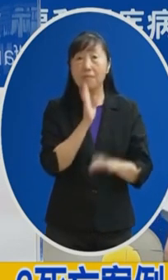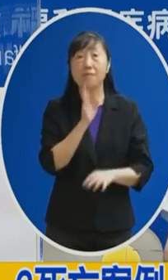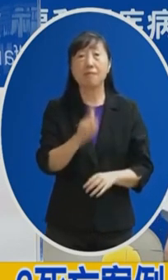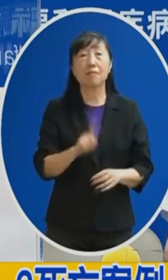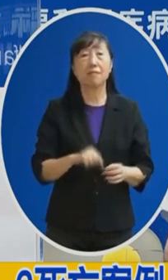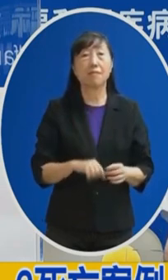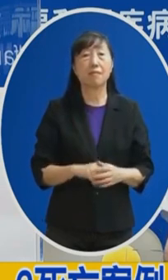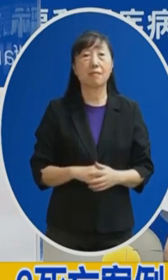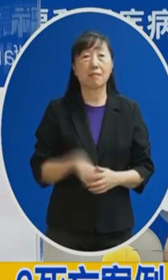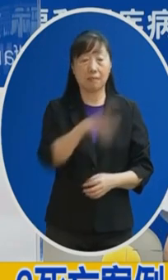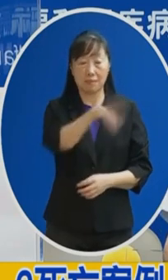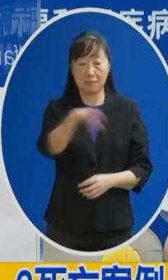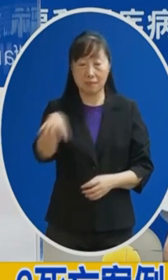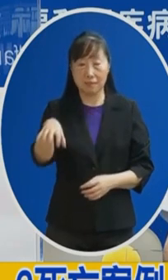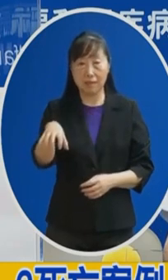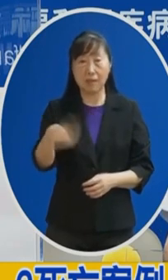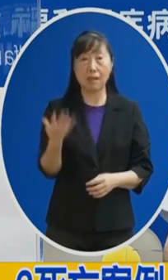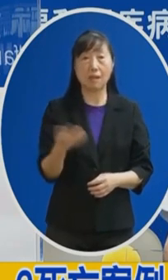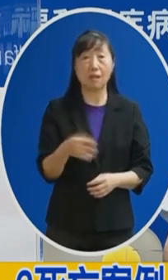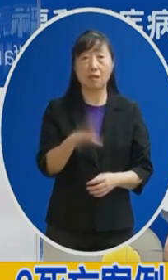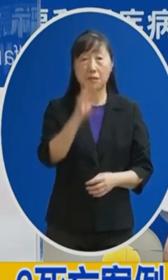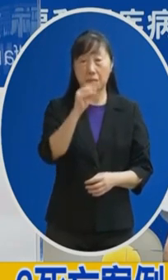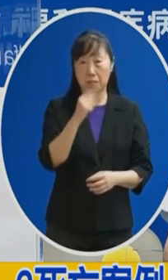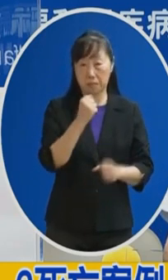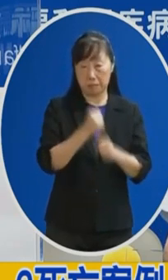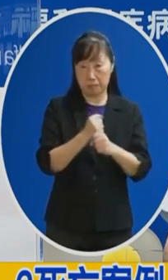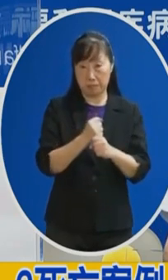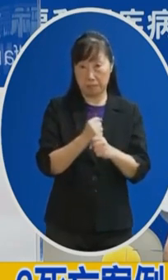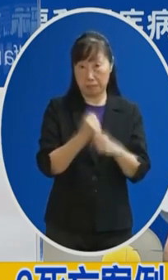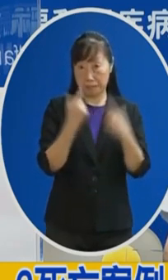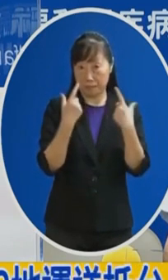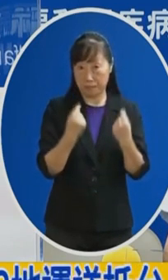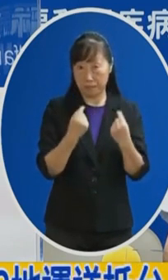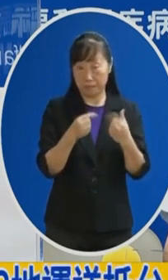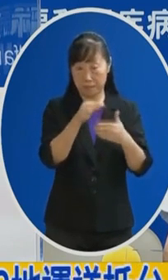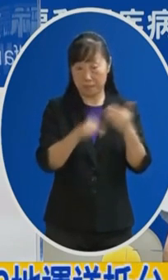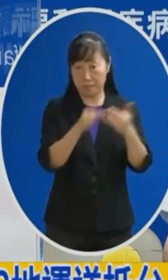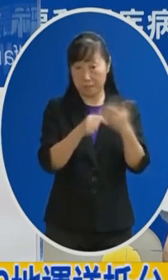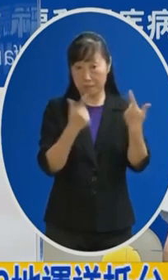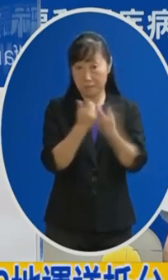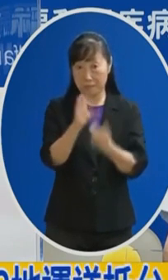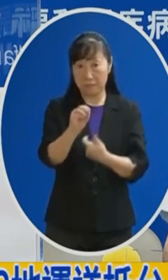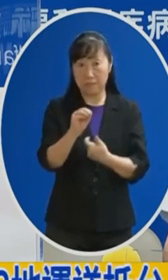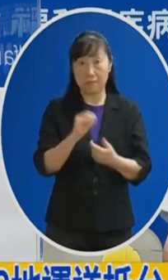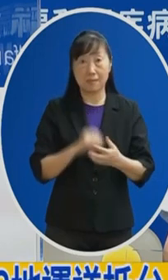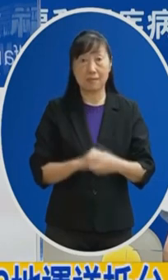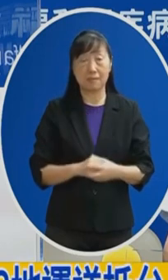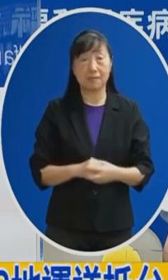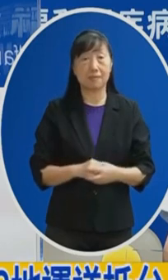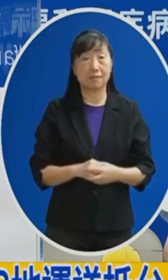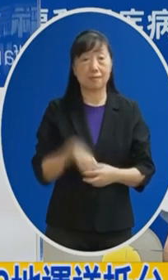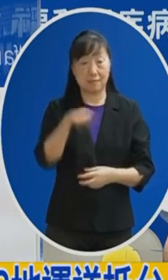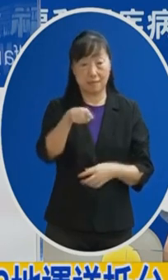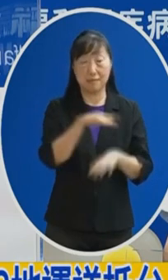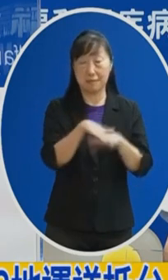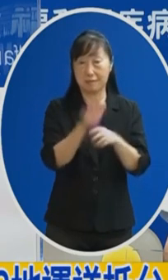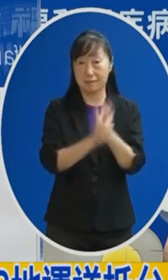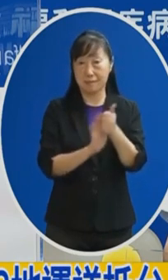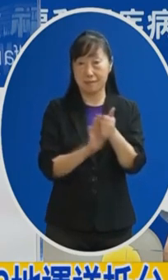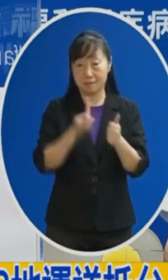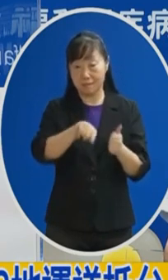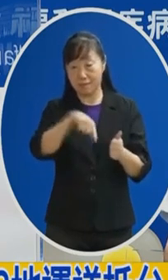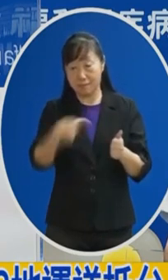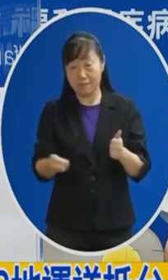个相关的场馆能否落实这个相关的防疫计划，这个都会影响到我们